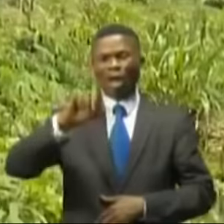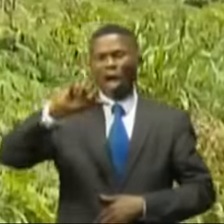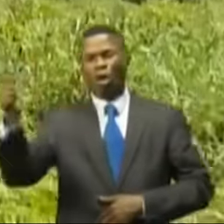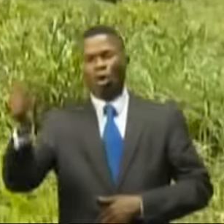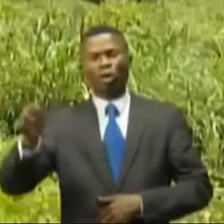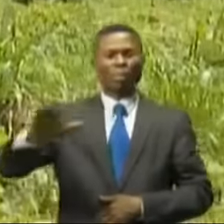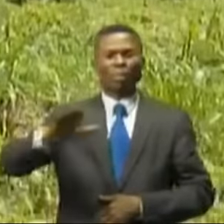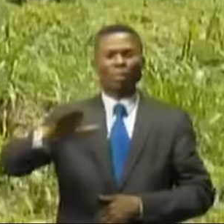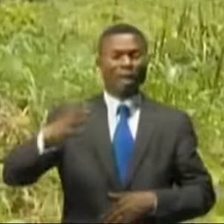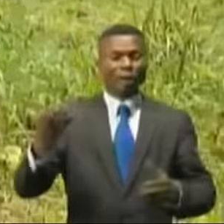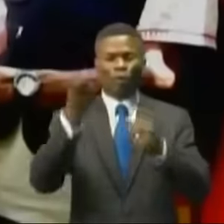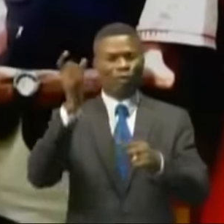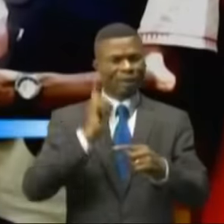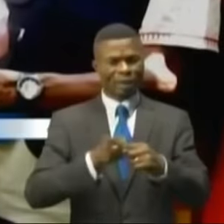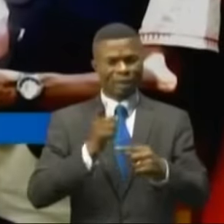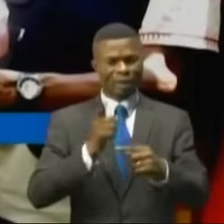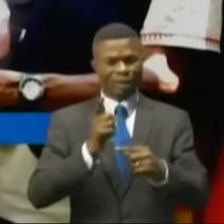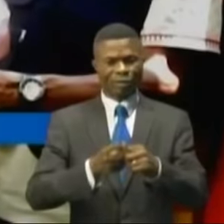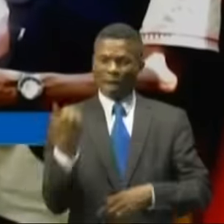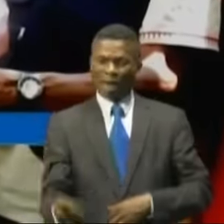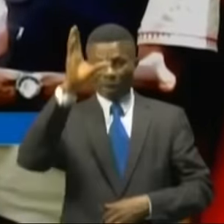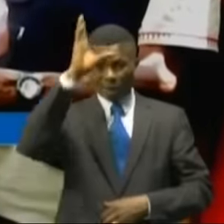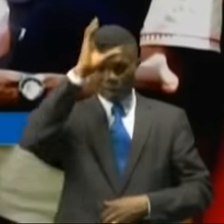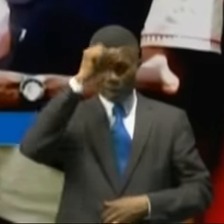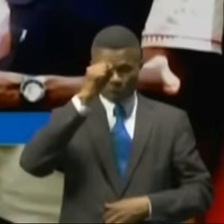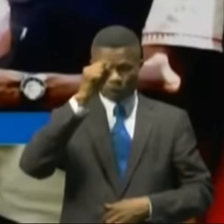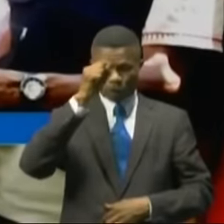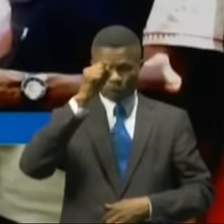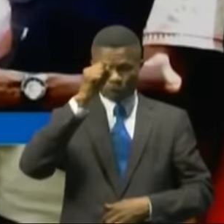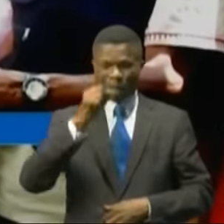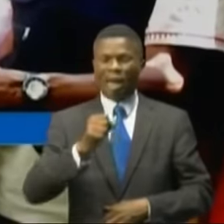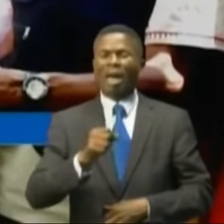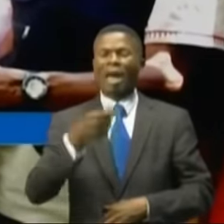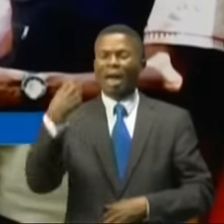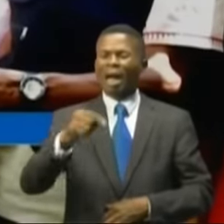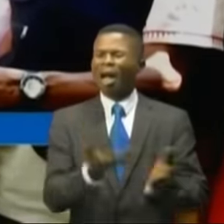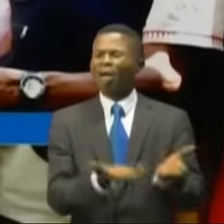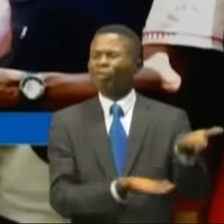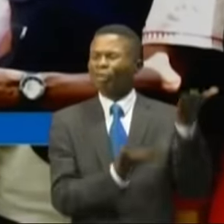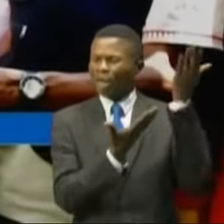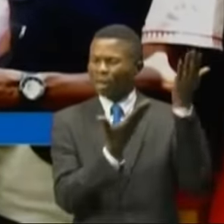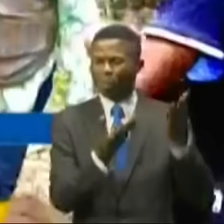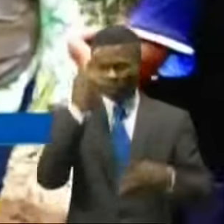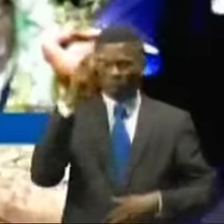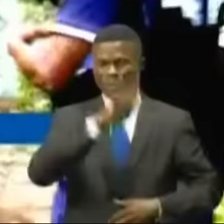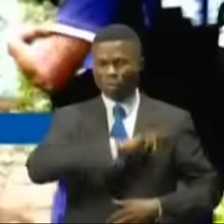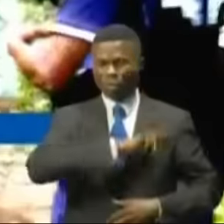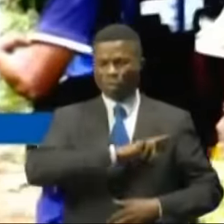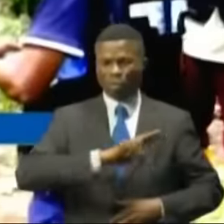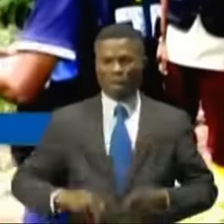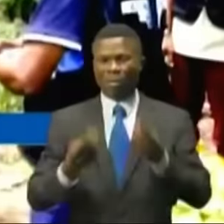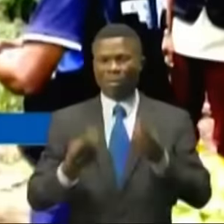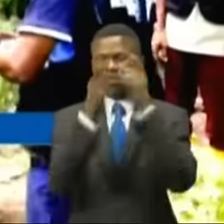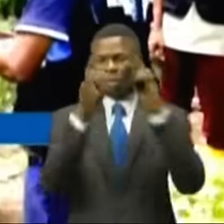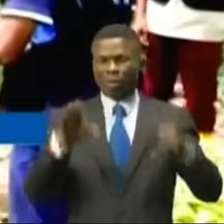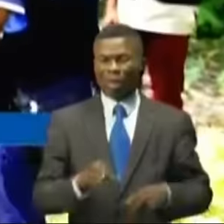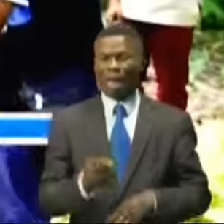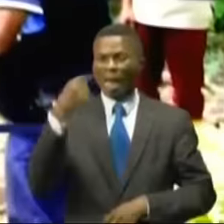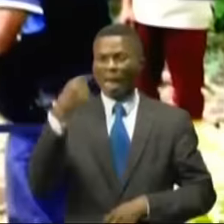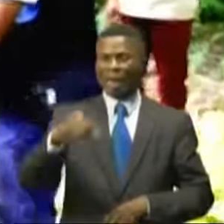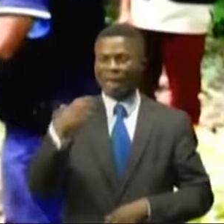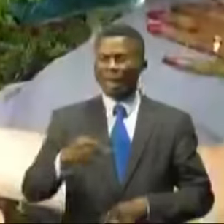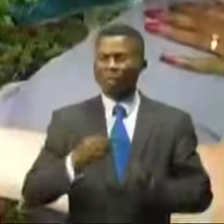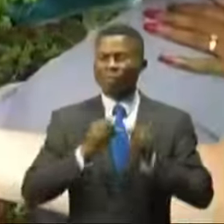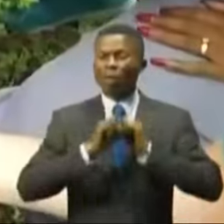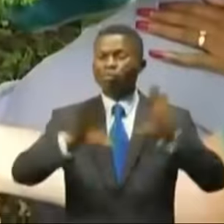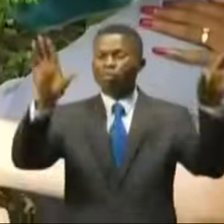Et c'est le Petit Kwilu qui est aujourd'hui la carte postale de la République démocratique du Congo, un produit qui doit être plébiscité